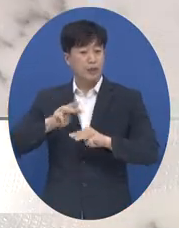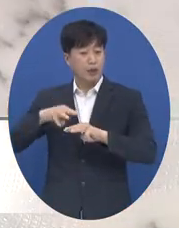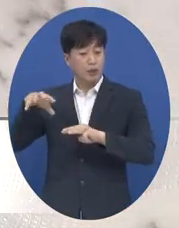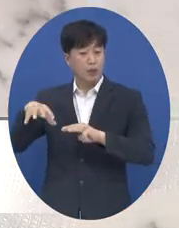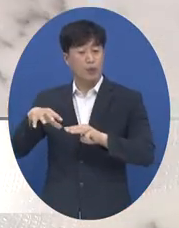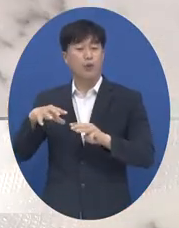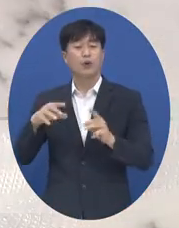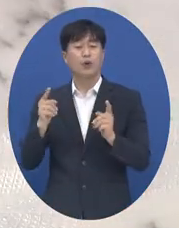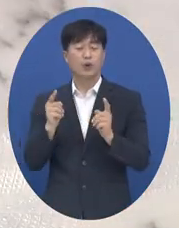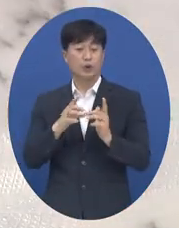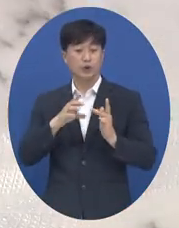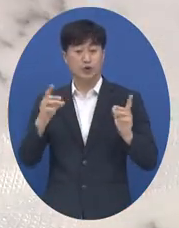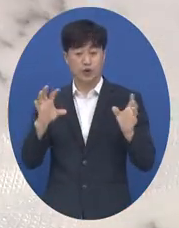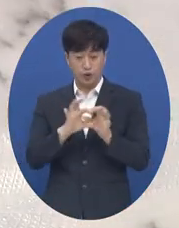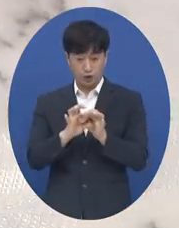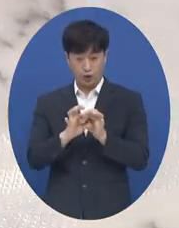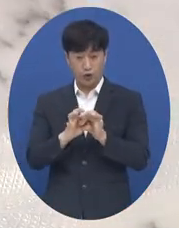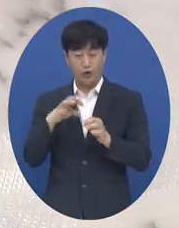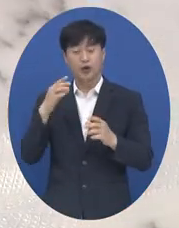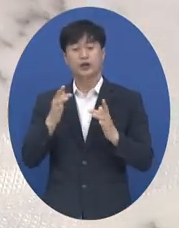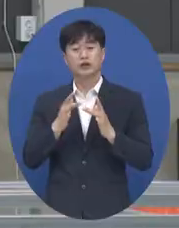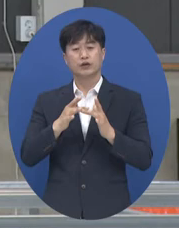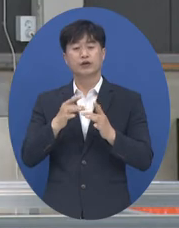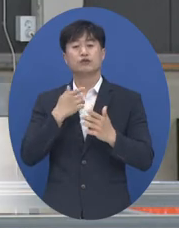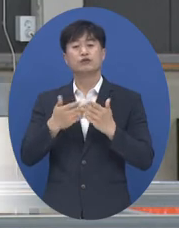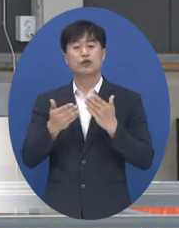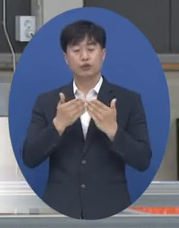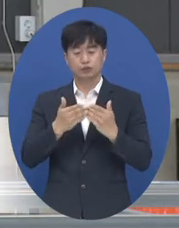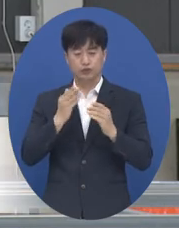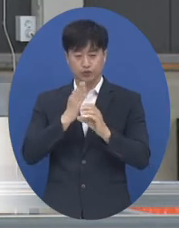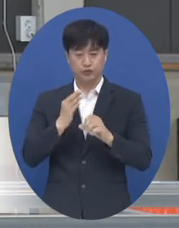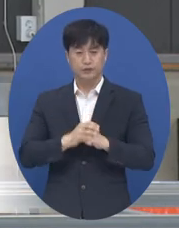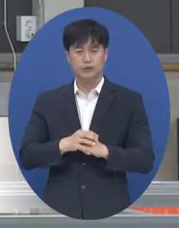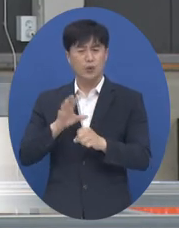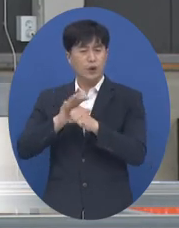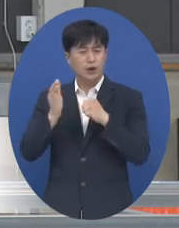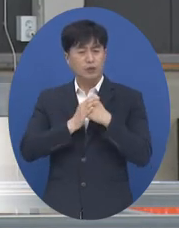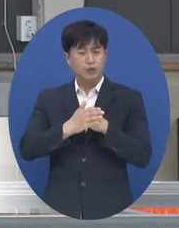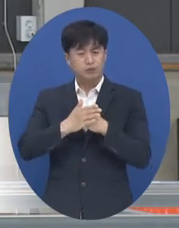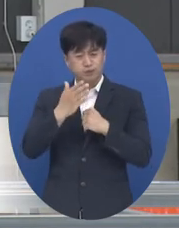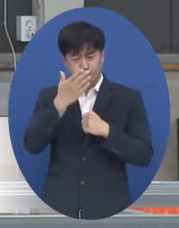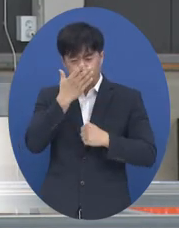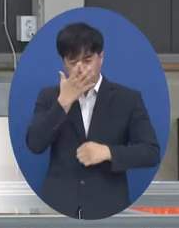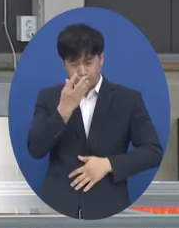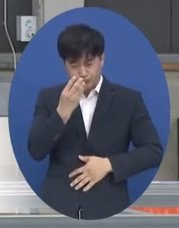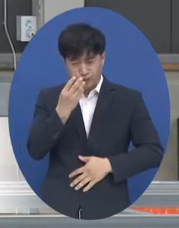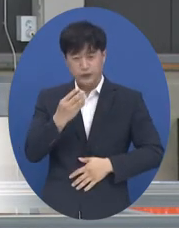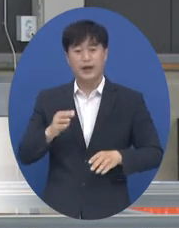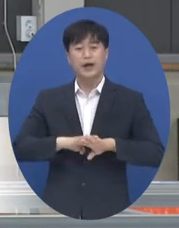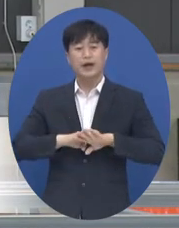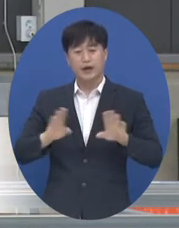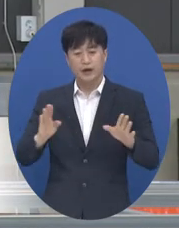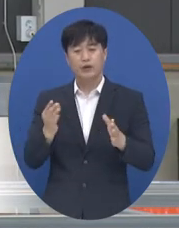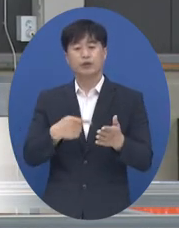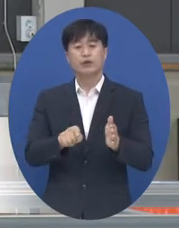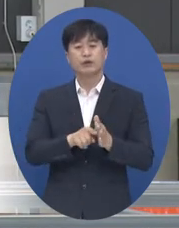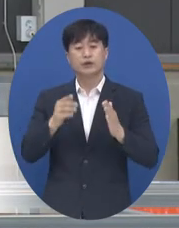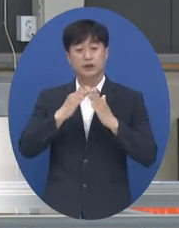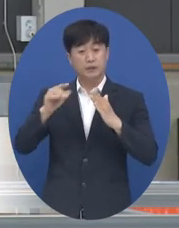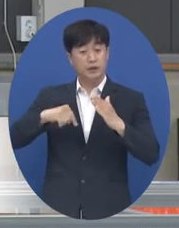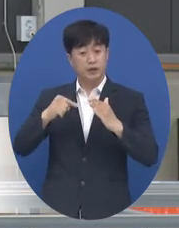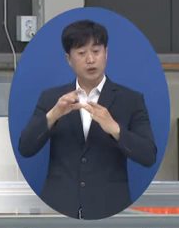프로그램이 진행 중입니다 코로나 시대의 우울 감이나 이런게 중 해소될 수 있도록 집에서